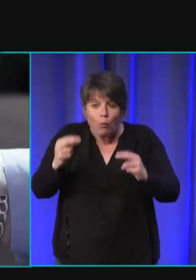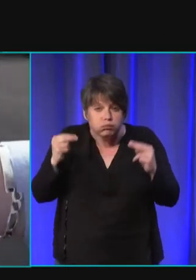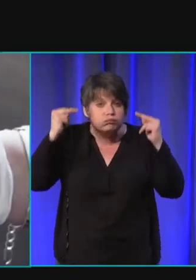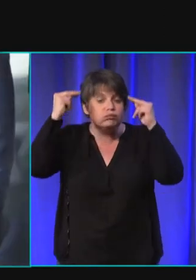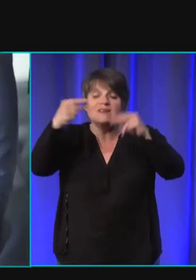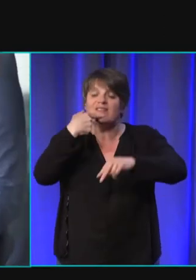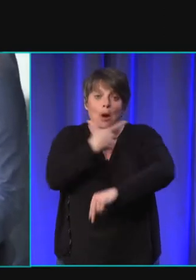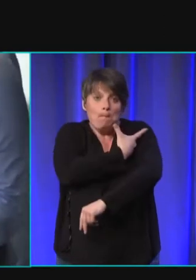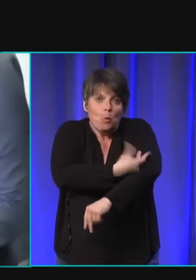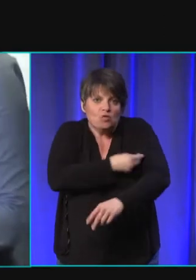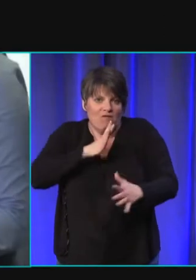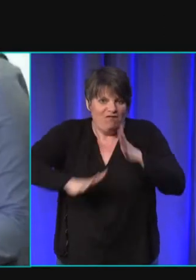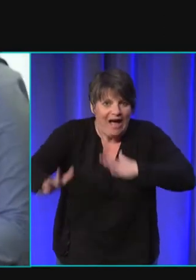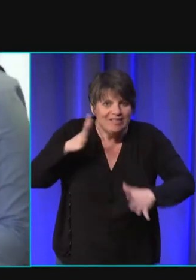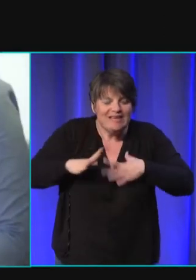contracter efficacement.